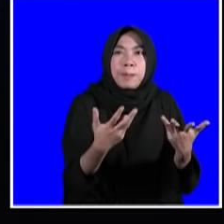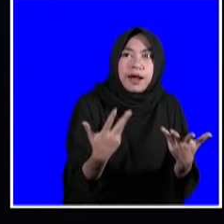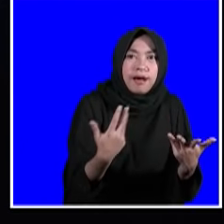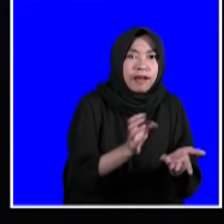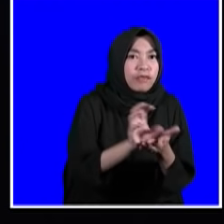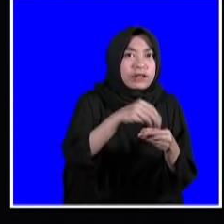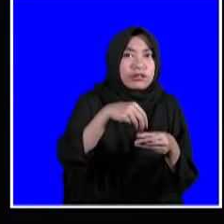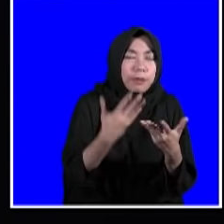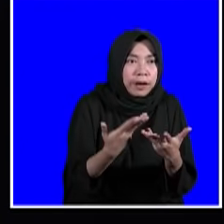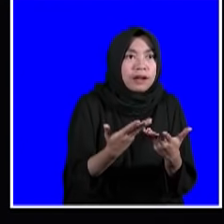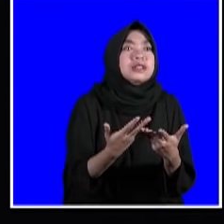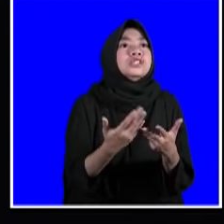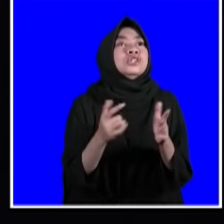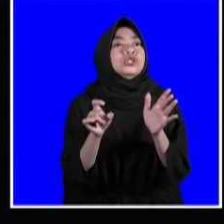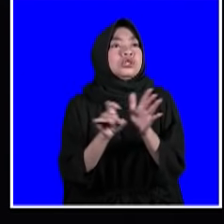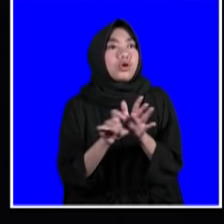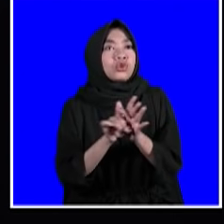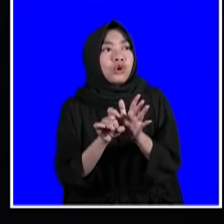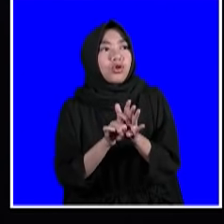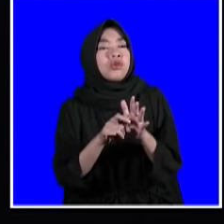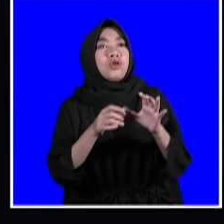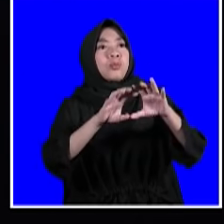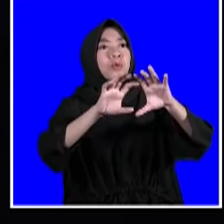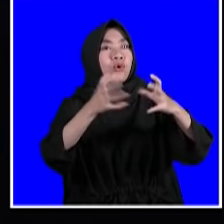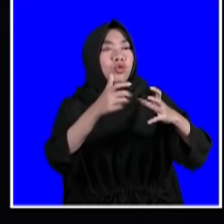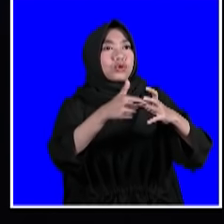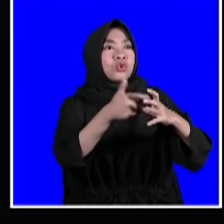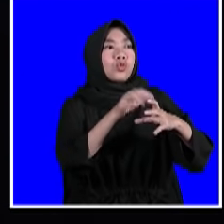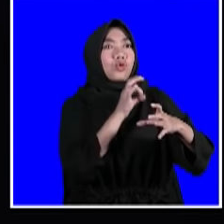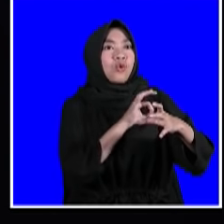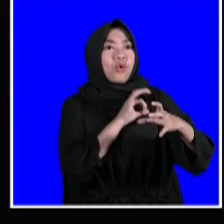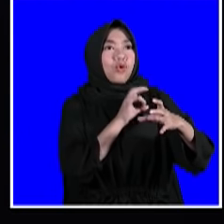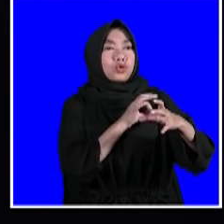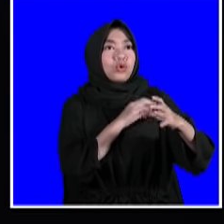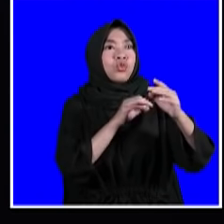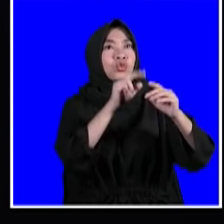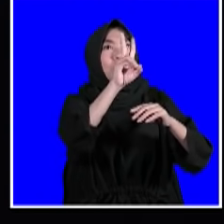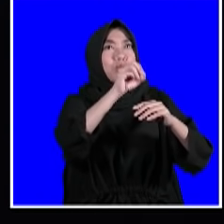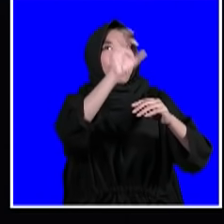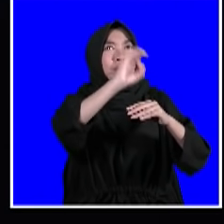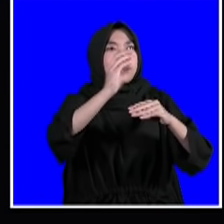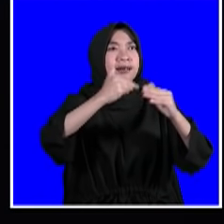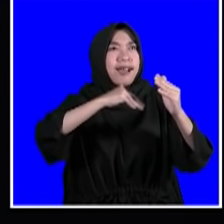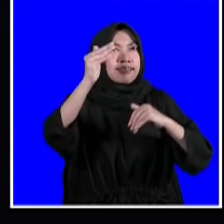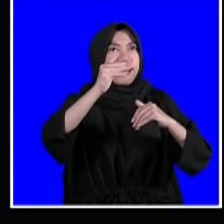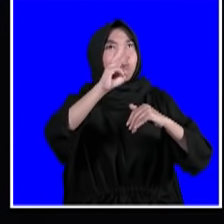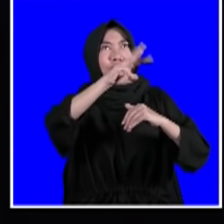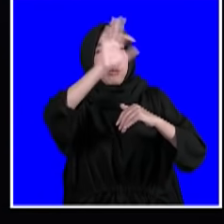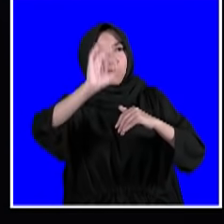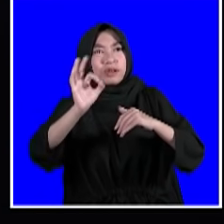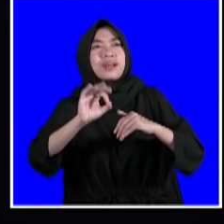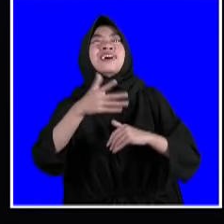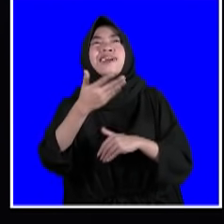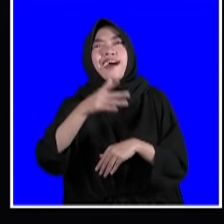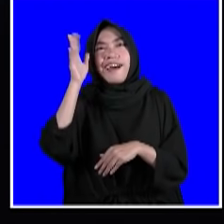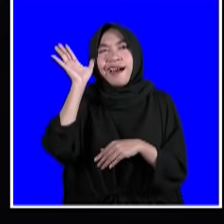tadi. Kalau Anda ditawari produk investasi yang memberikan keuntungan di atas itu, misalnya 20 atau 30%, Anda mesti paham